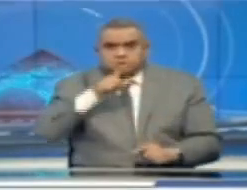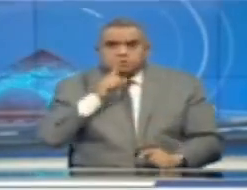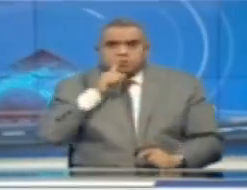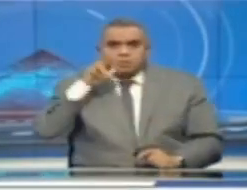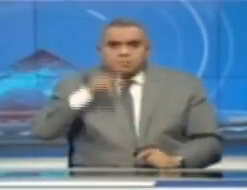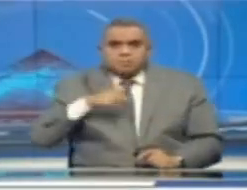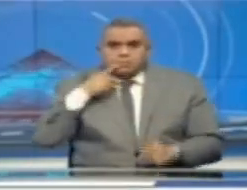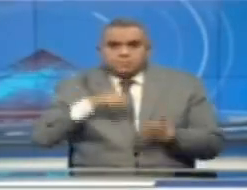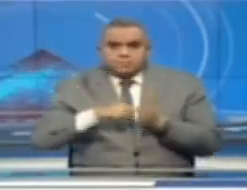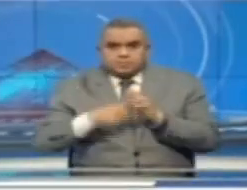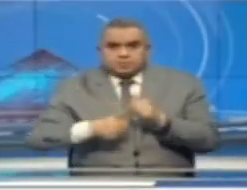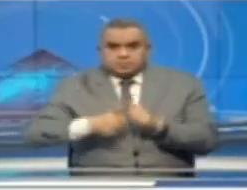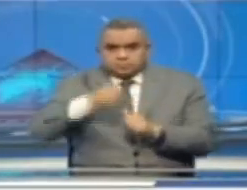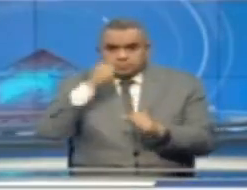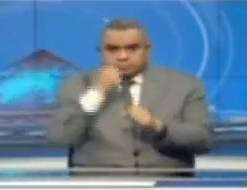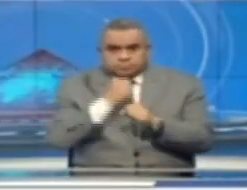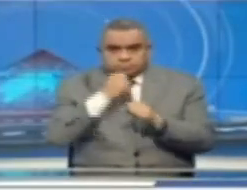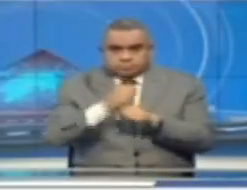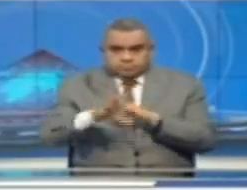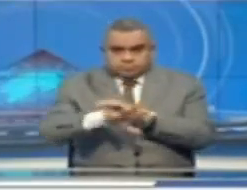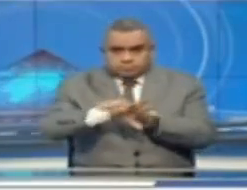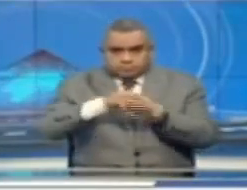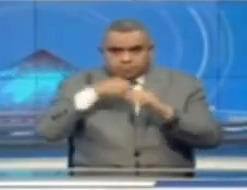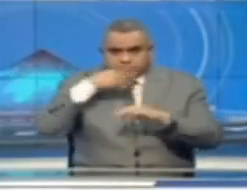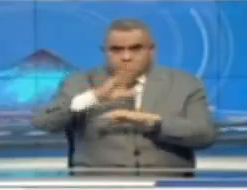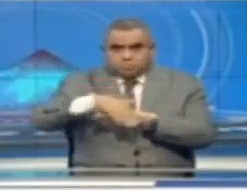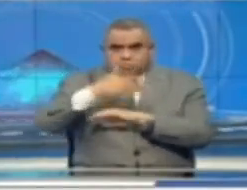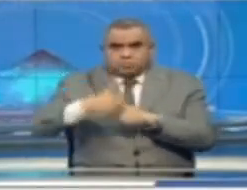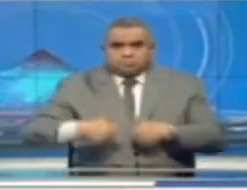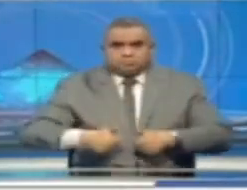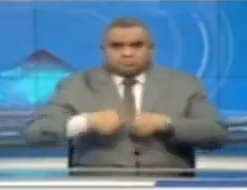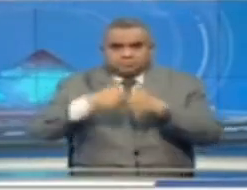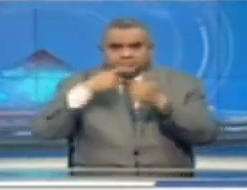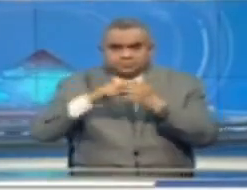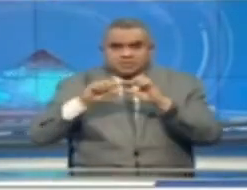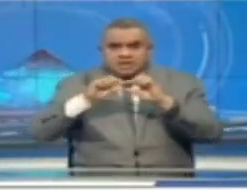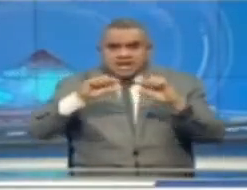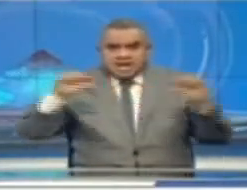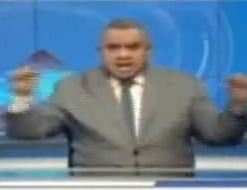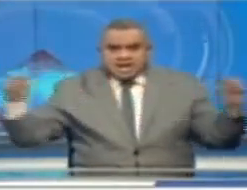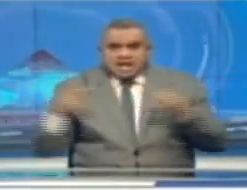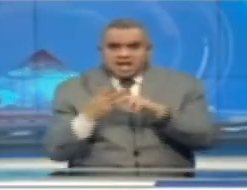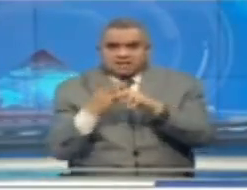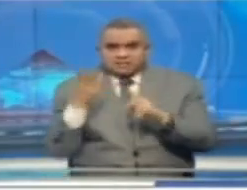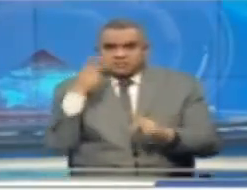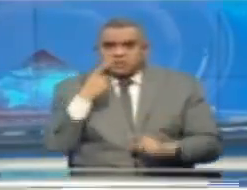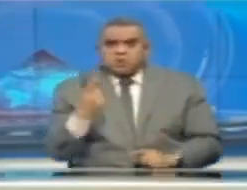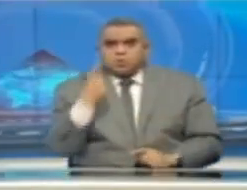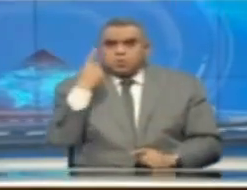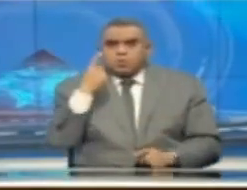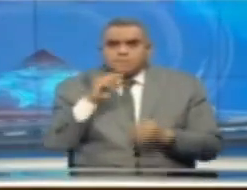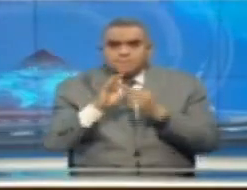أشار الملا أيضا إلى أنه تم وضع خطة طموحة لتوصيل الغاز الطبيعي إلى